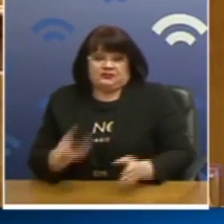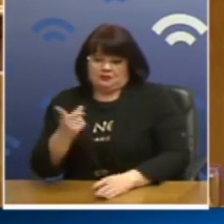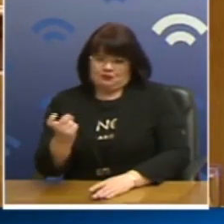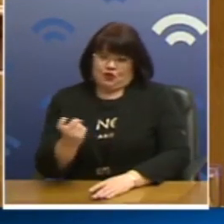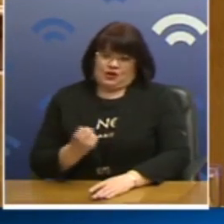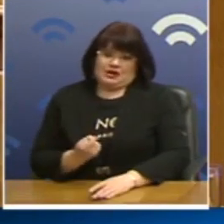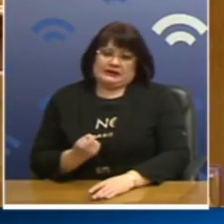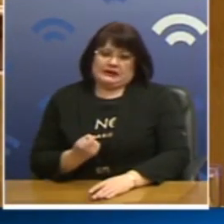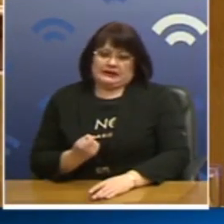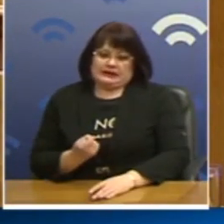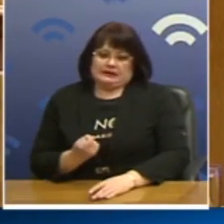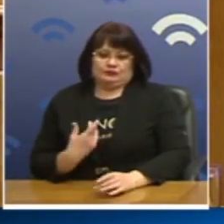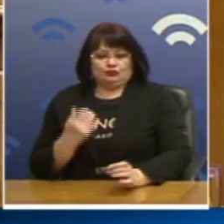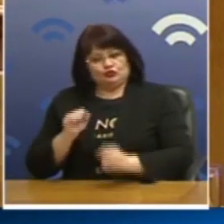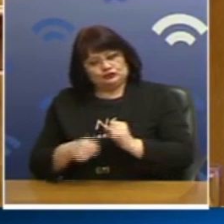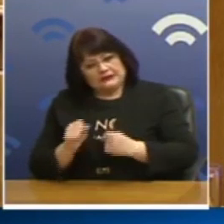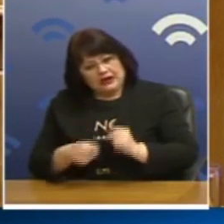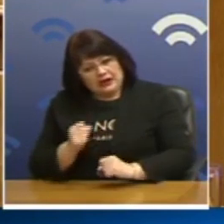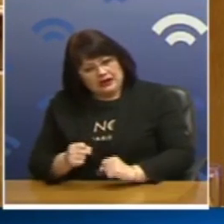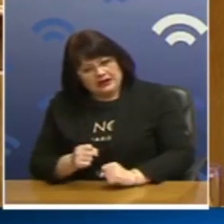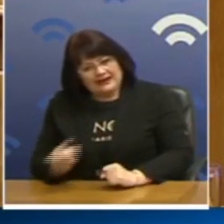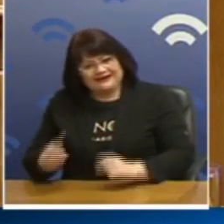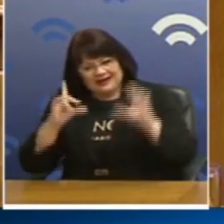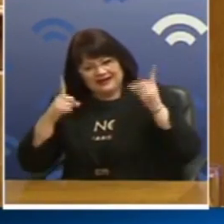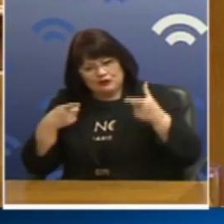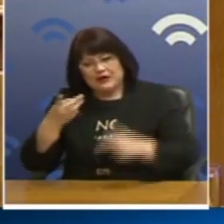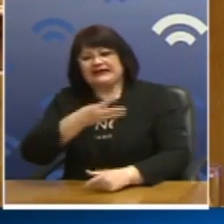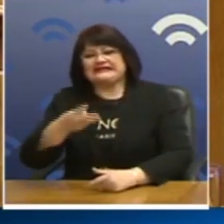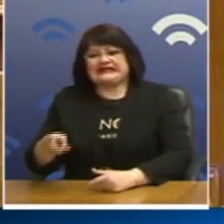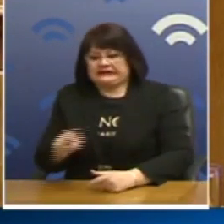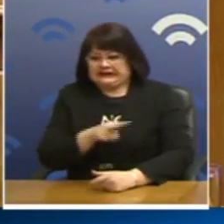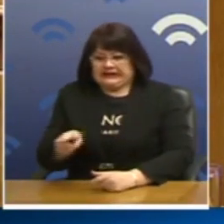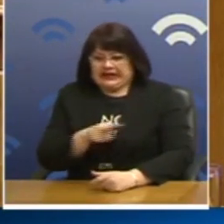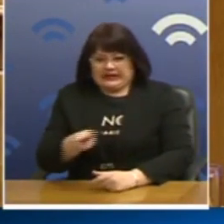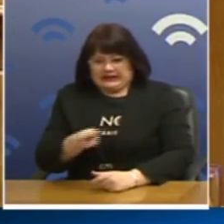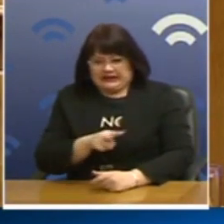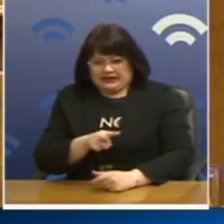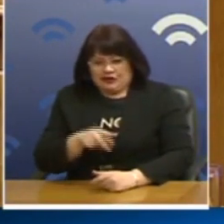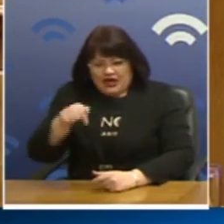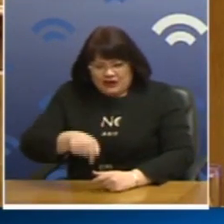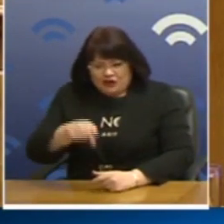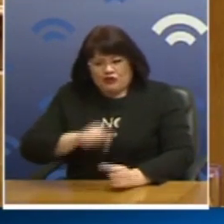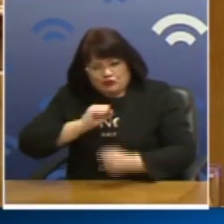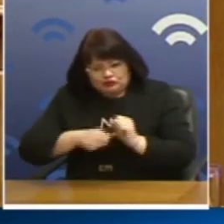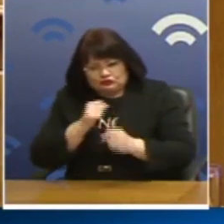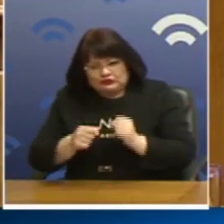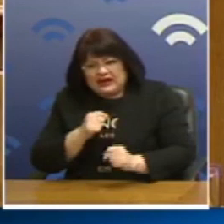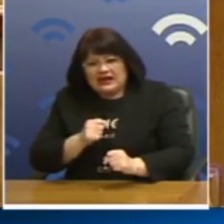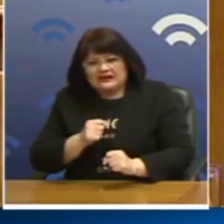η προσπάθεια Νέας Δημοκρατίας και ΣΥΡΙΖΑ και σήμερα εδώ μέσα να κάνουν το μαύρο